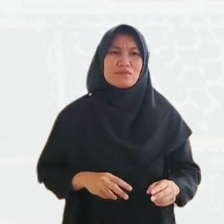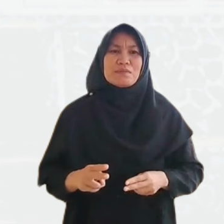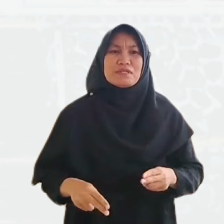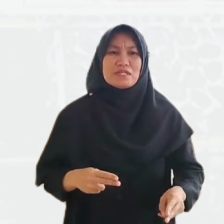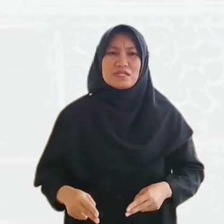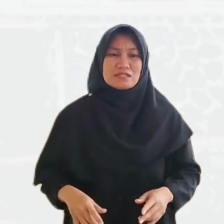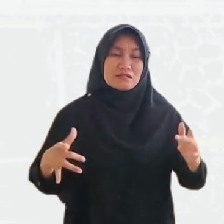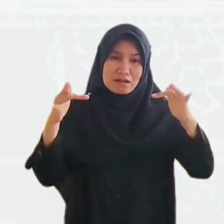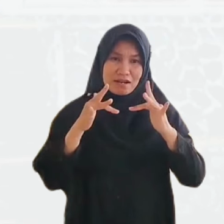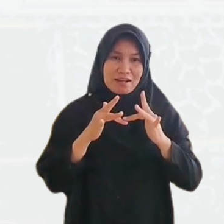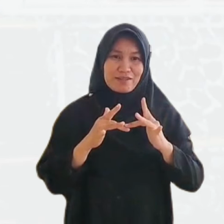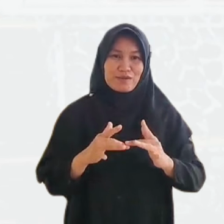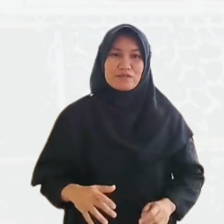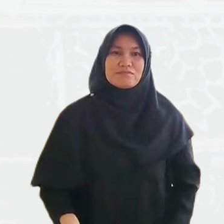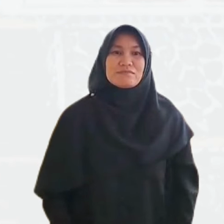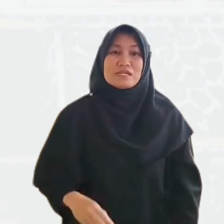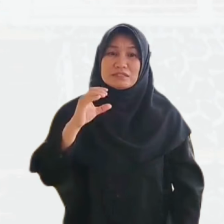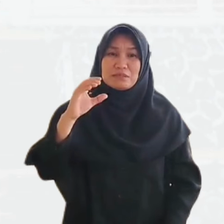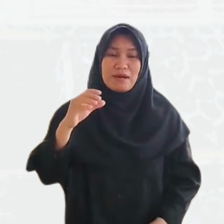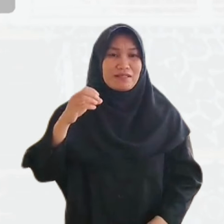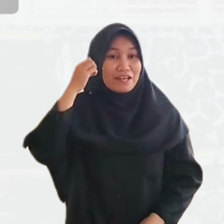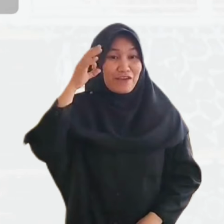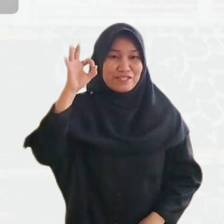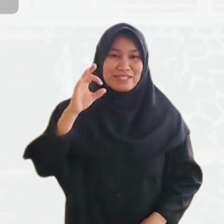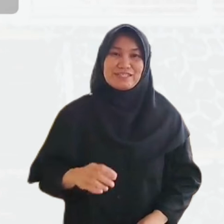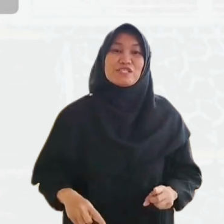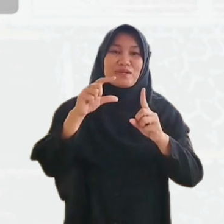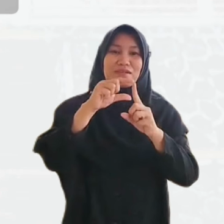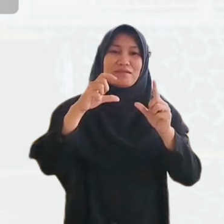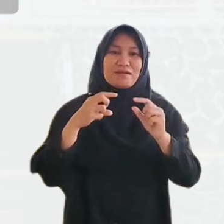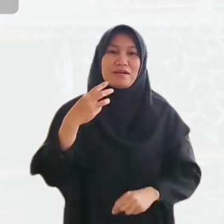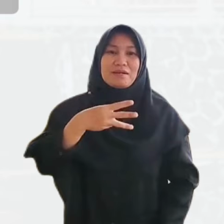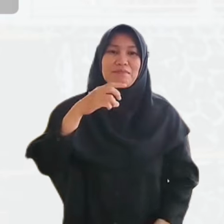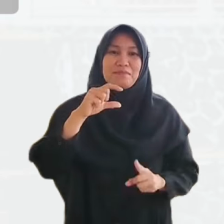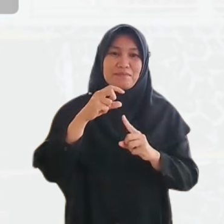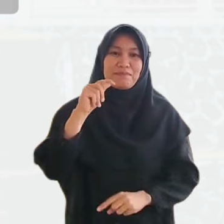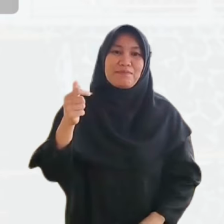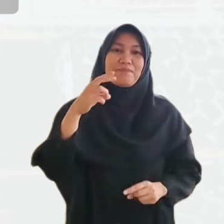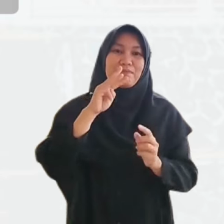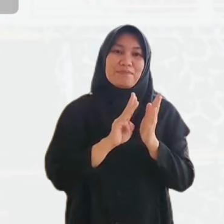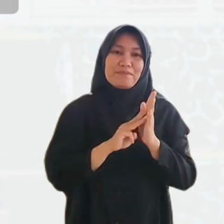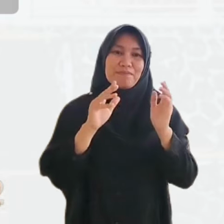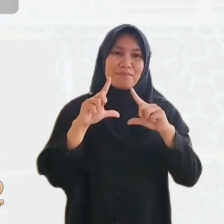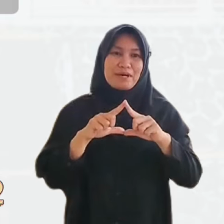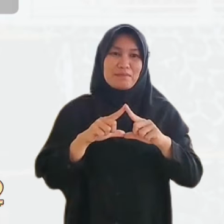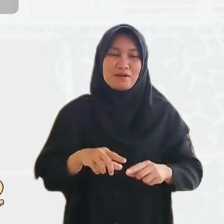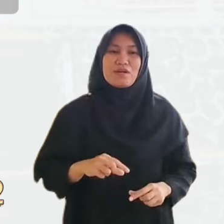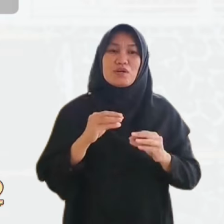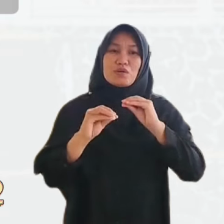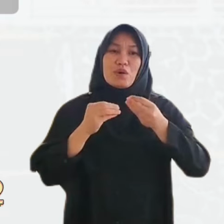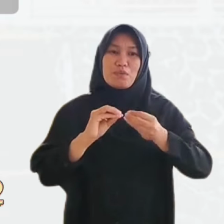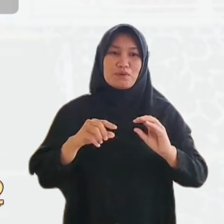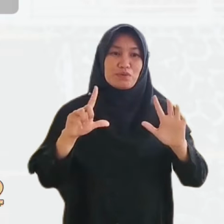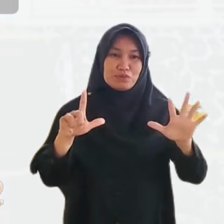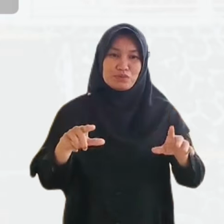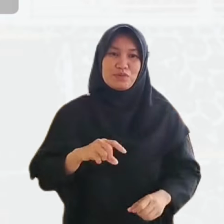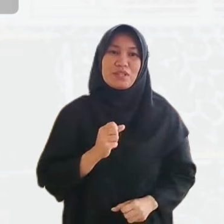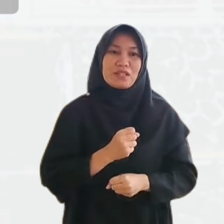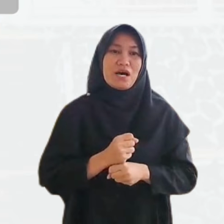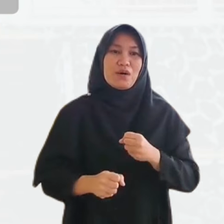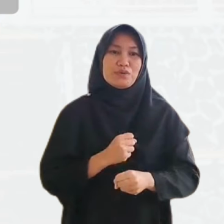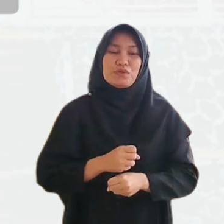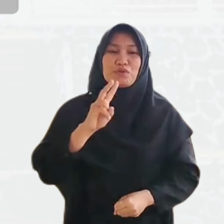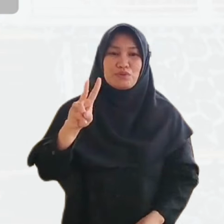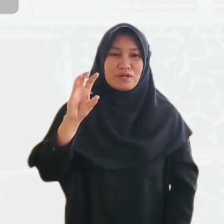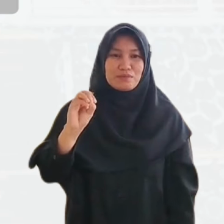kini dapat dilakukan secara elektronik, cepat dan efisien sesuai dengan Perma Nomor 7 Tahun 2022